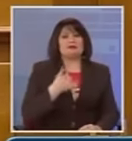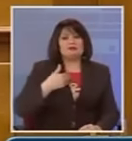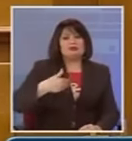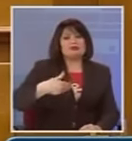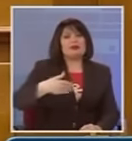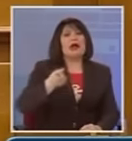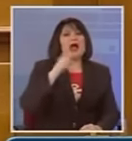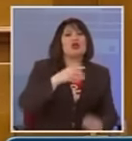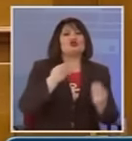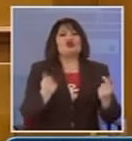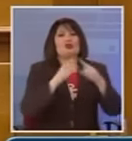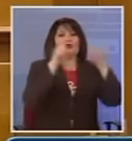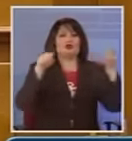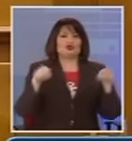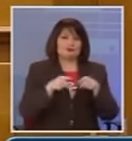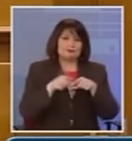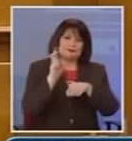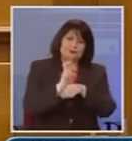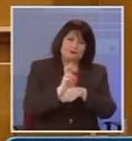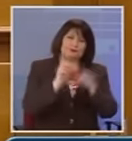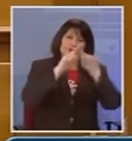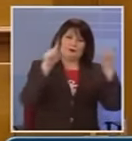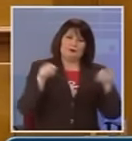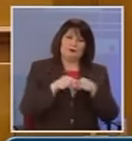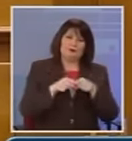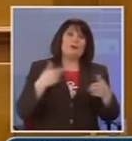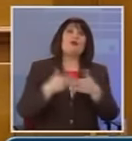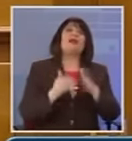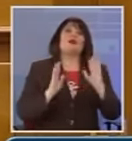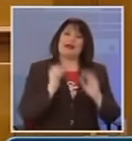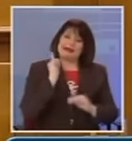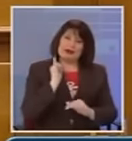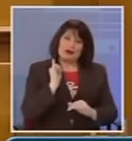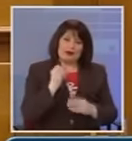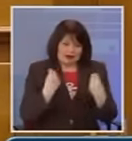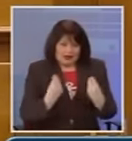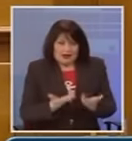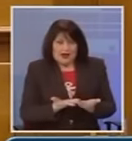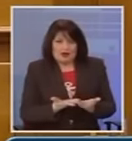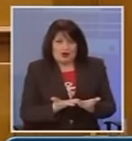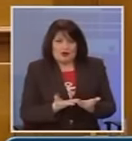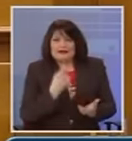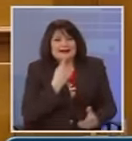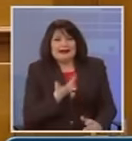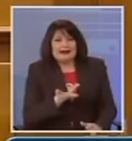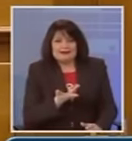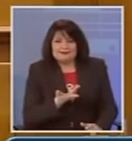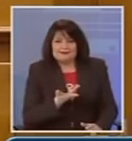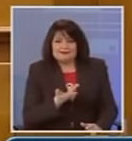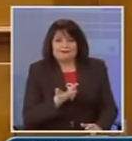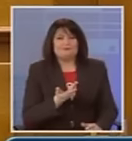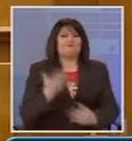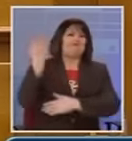ή άλικτα ομόλογα, τα λεγόμενα perpetual. Μα είναι δυνατόν. Ανασύρατε, κύριε Τσίπρα, τα βάθη